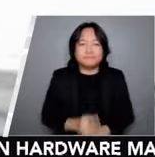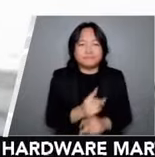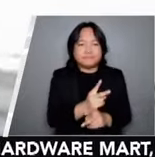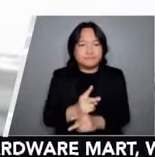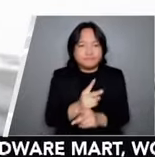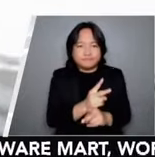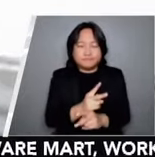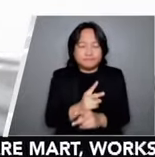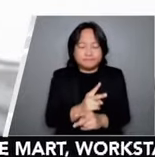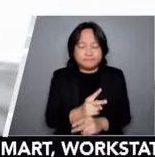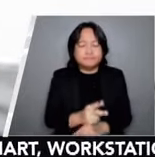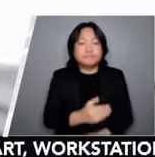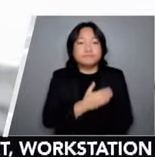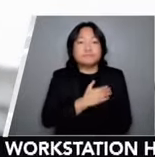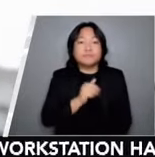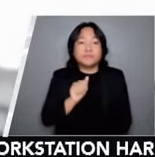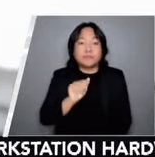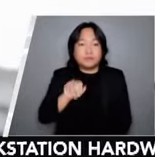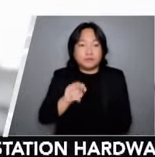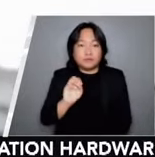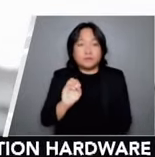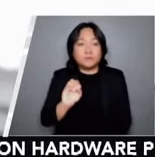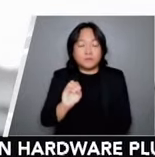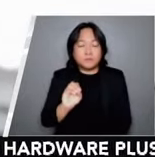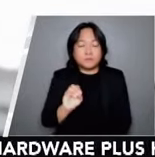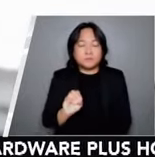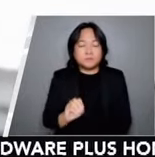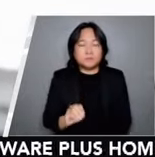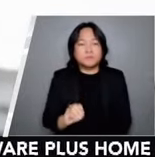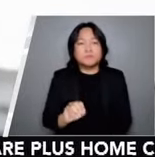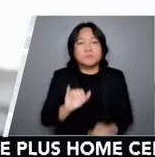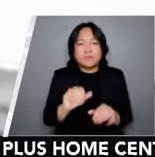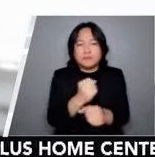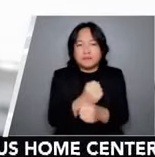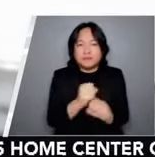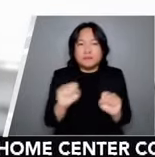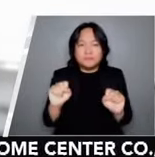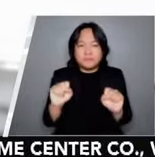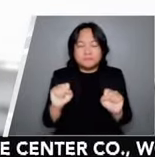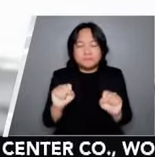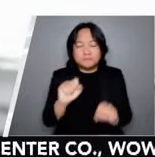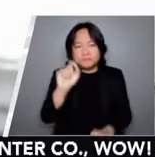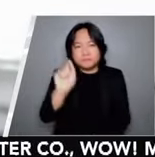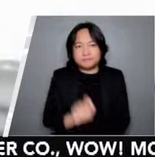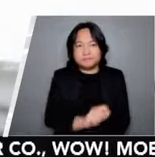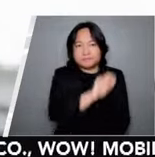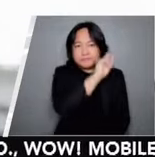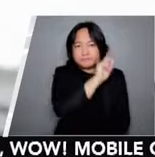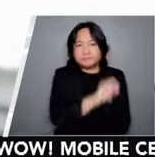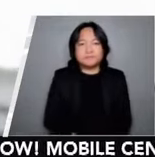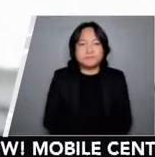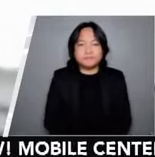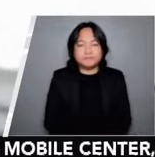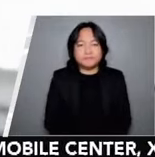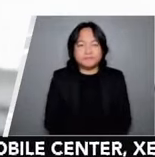Anzo Pertiara. Know the weather before you go. Para mag safe lagi, mga